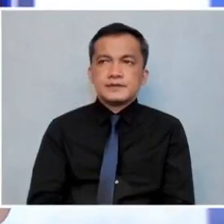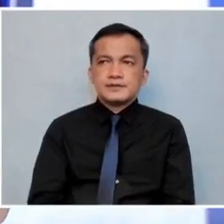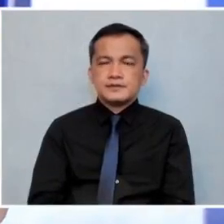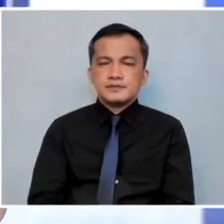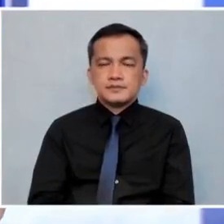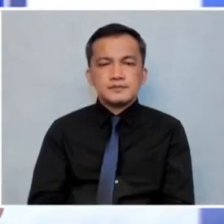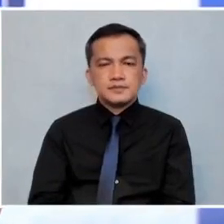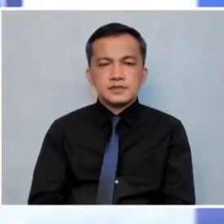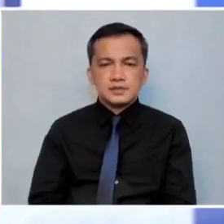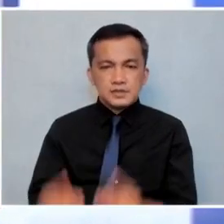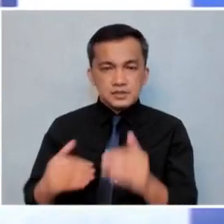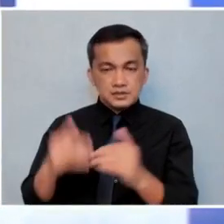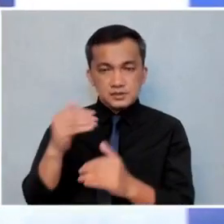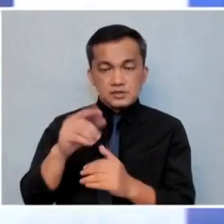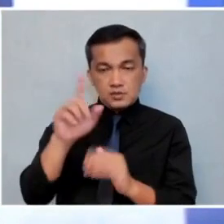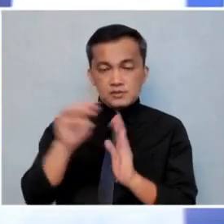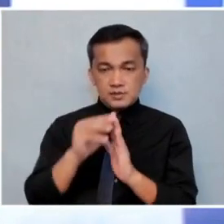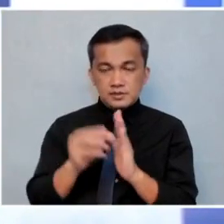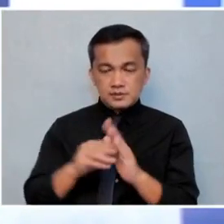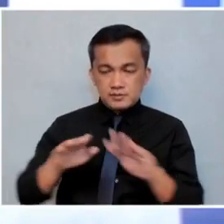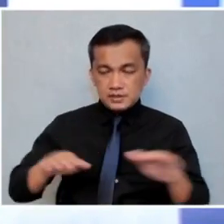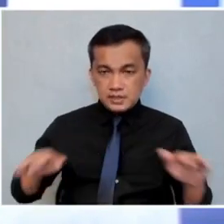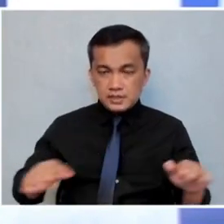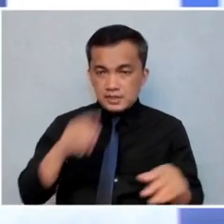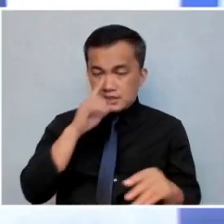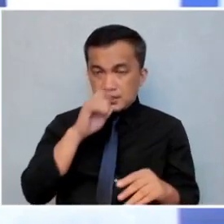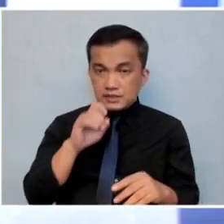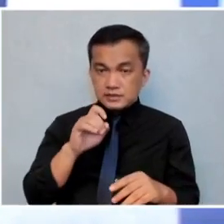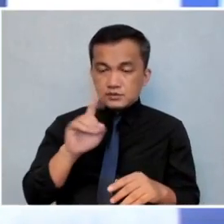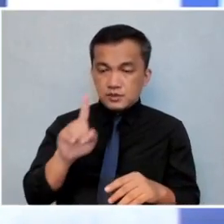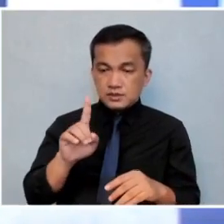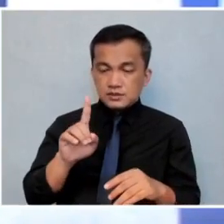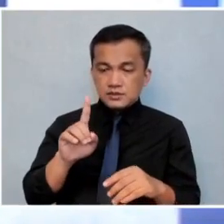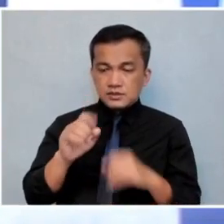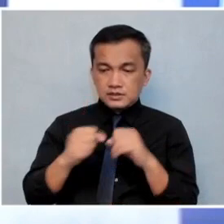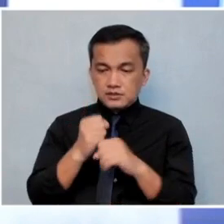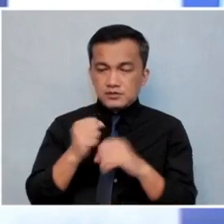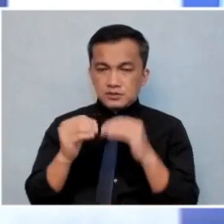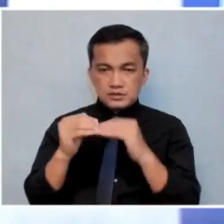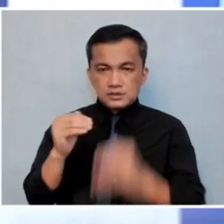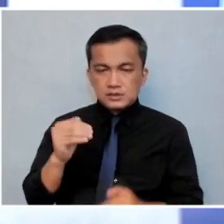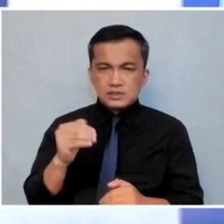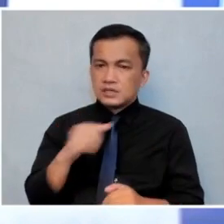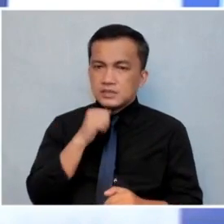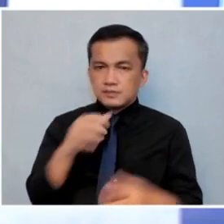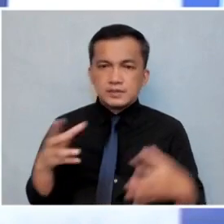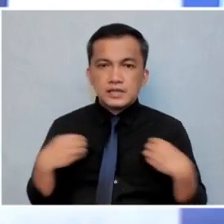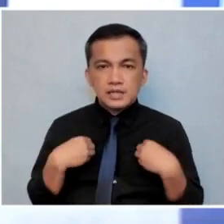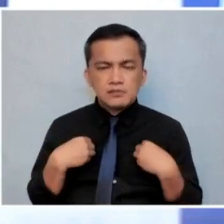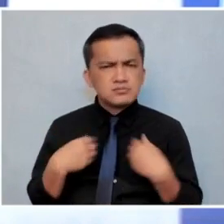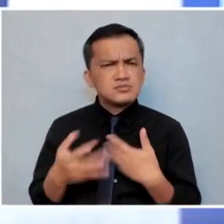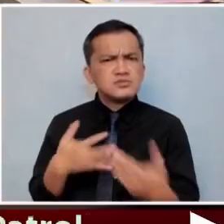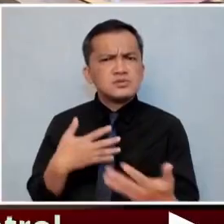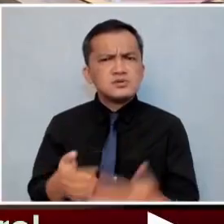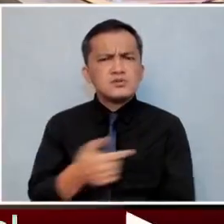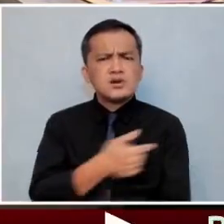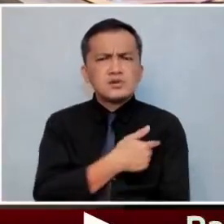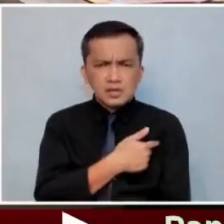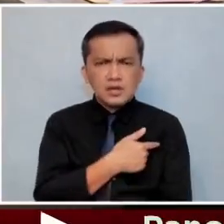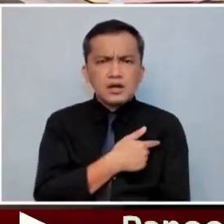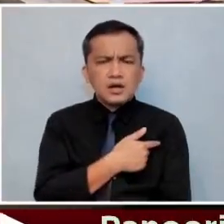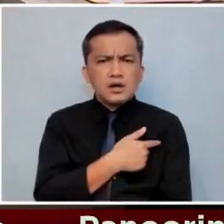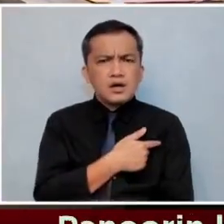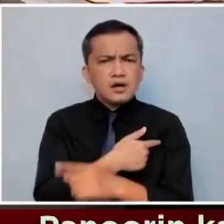umabot na sa 1 milyong bata na edad 1 taon pababa ang hindi pa rin nakakatanggap ng anumang bakuna. Dahil dito, nangangamba po